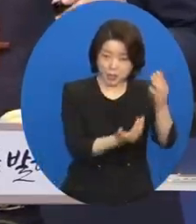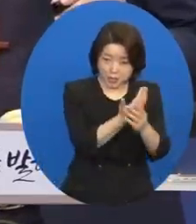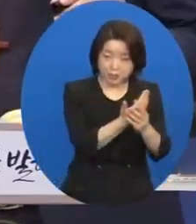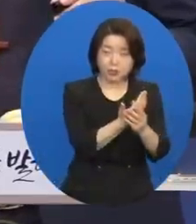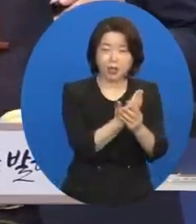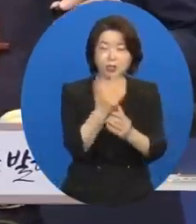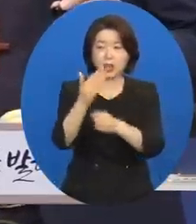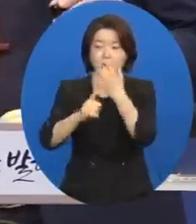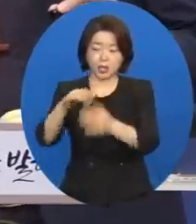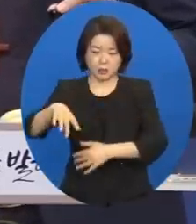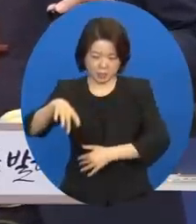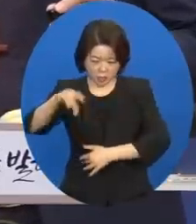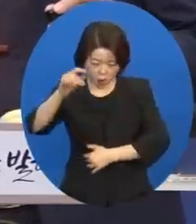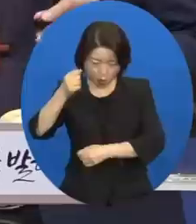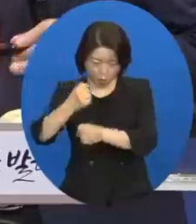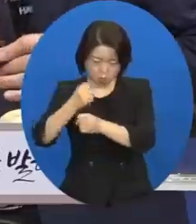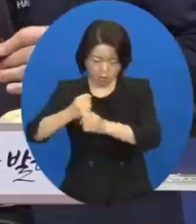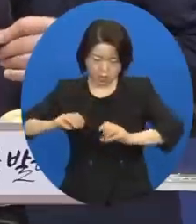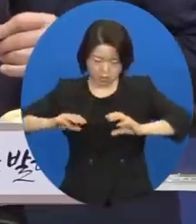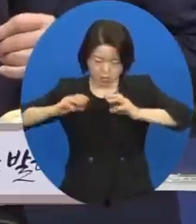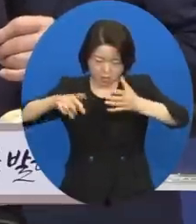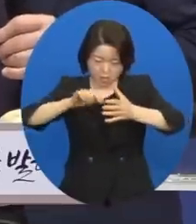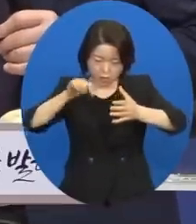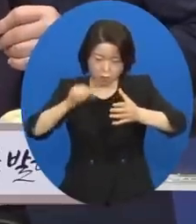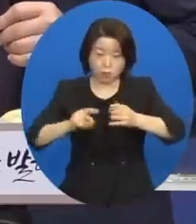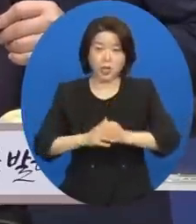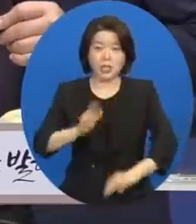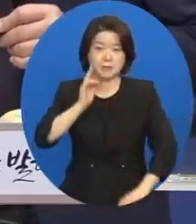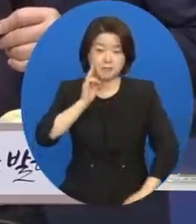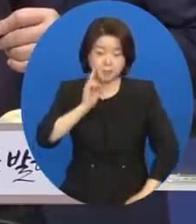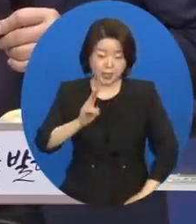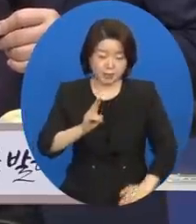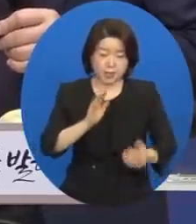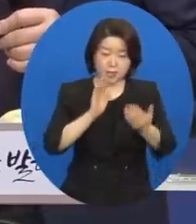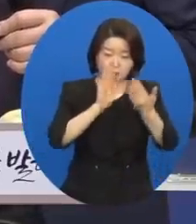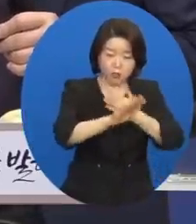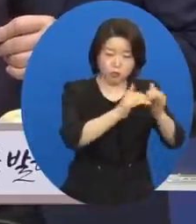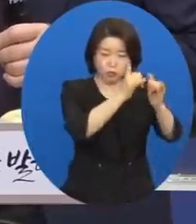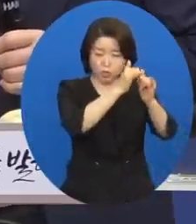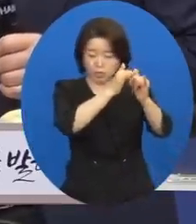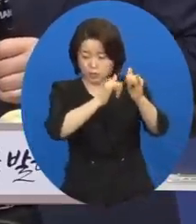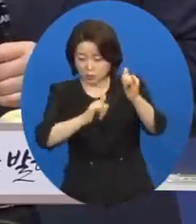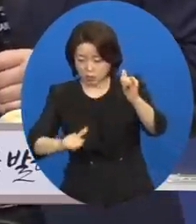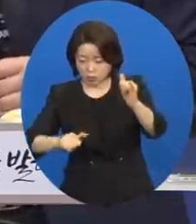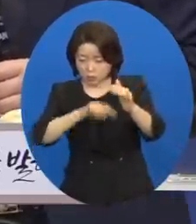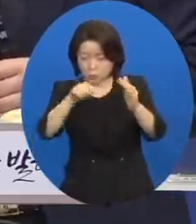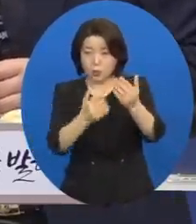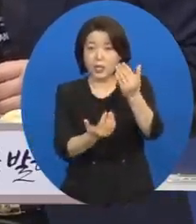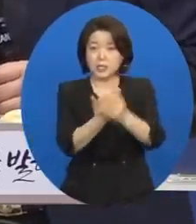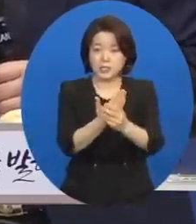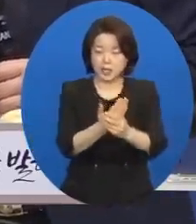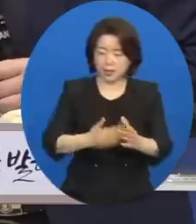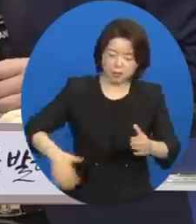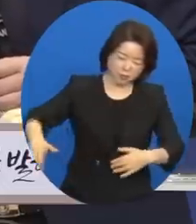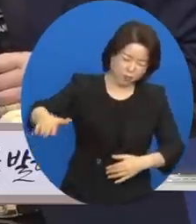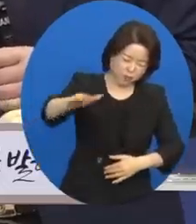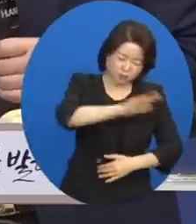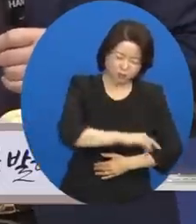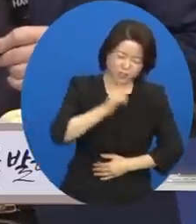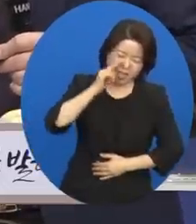하나님이 창조한 창조 세계에 이 끔찍한 이후의 역사 속에 일어났던 모든